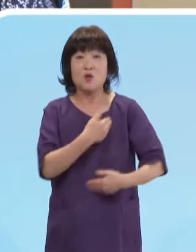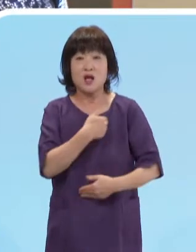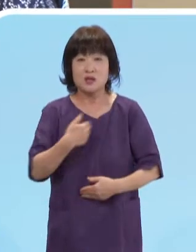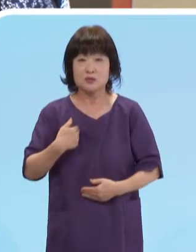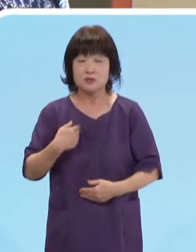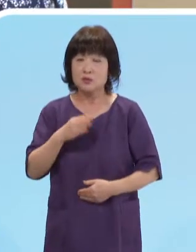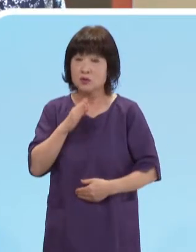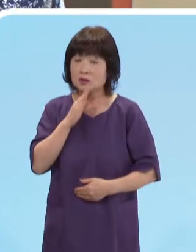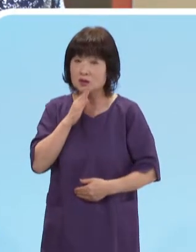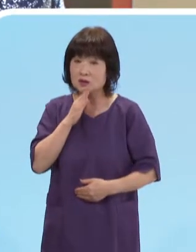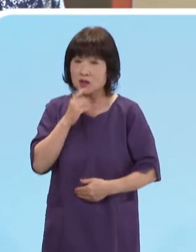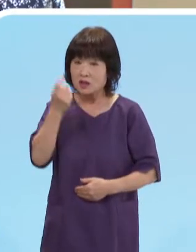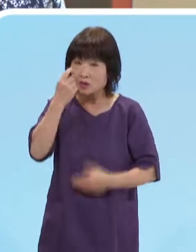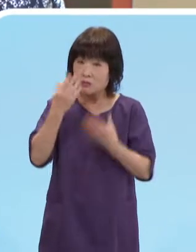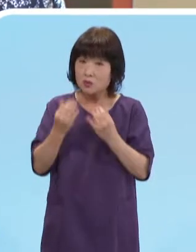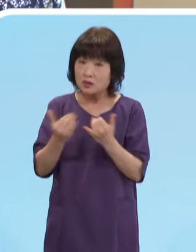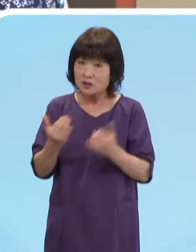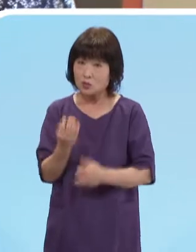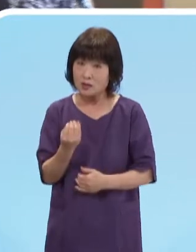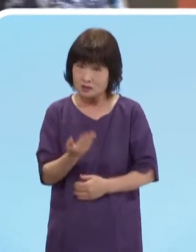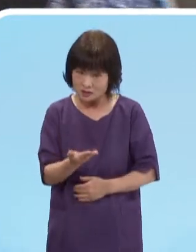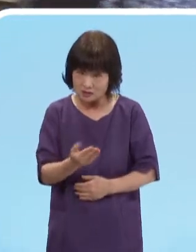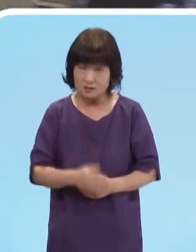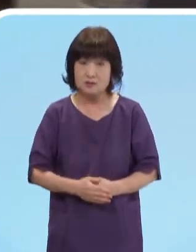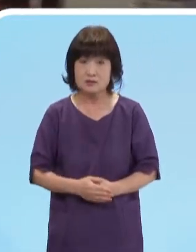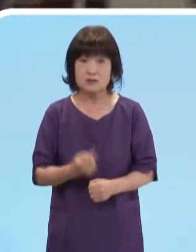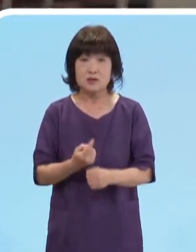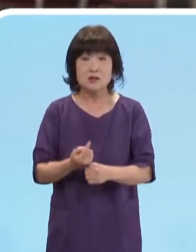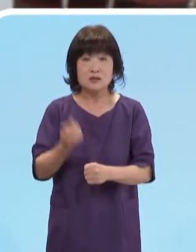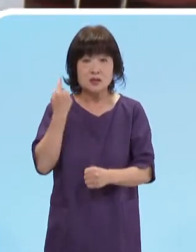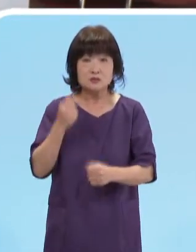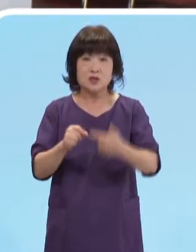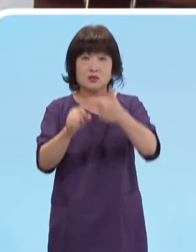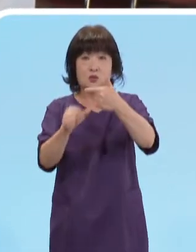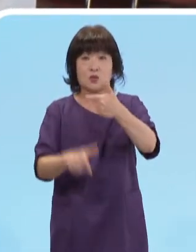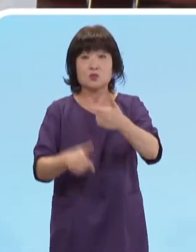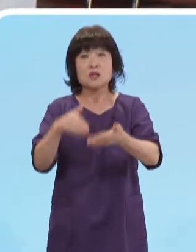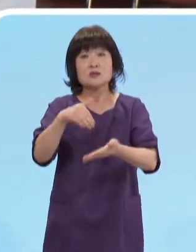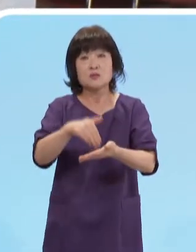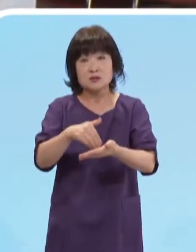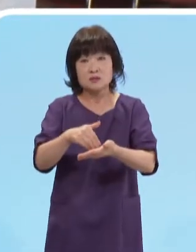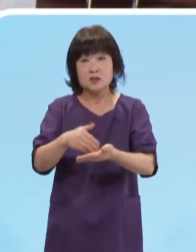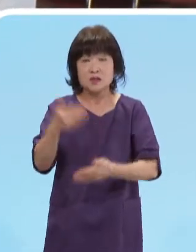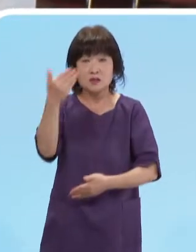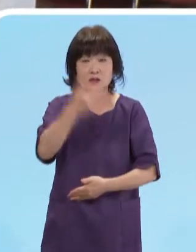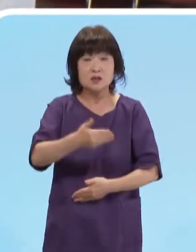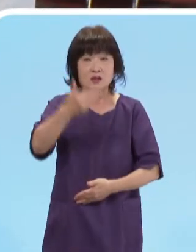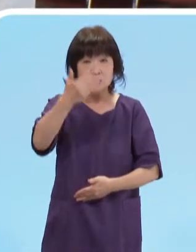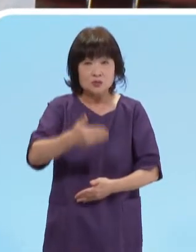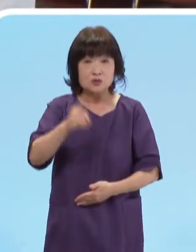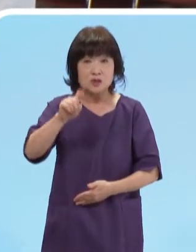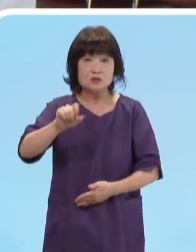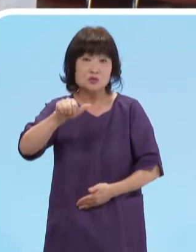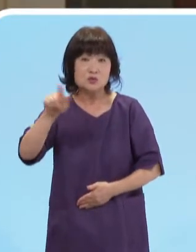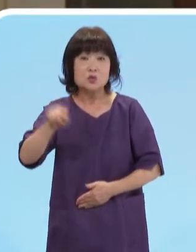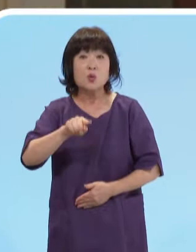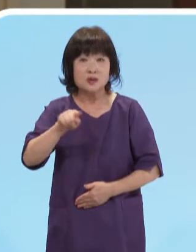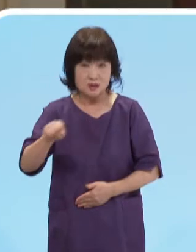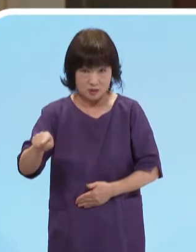を、受けた人ってどれぐらいいらっしゃるんですか。 そうですね、昨年の6月末までに